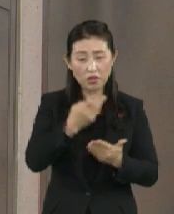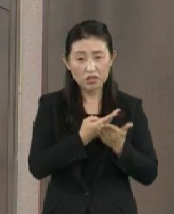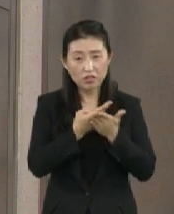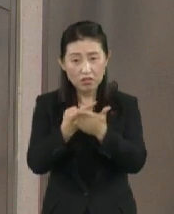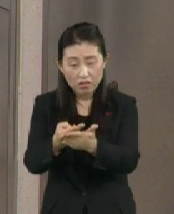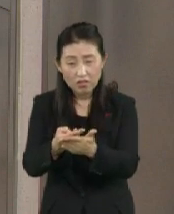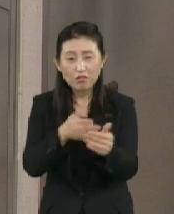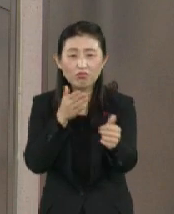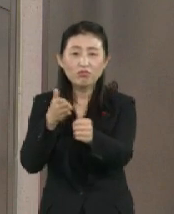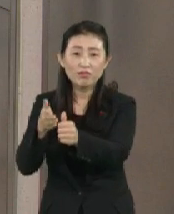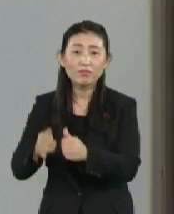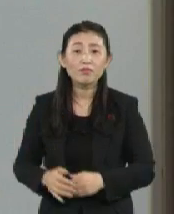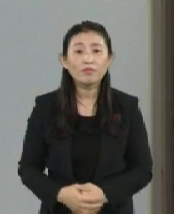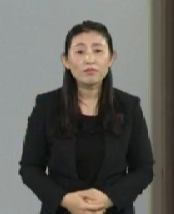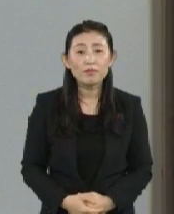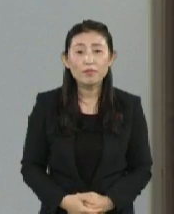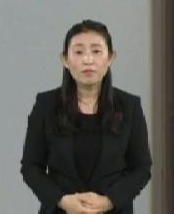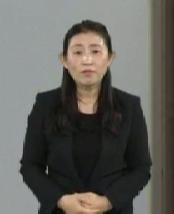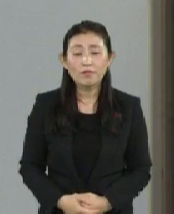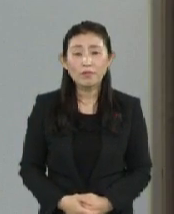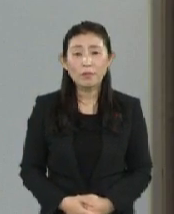적극 수영도 당부했습니다